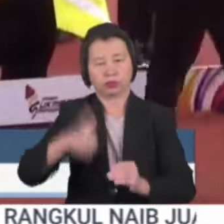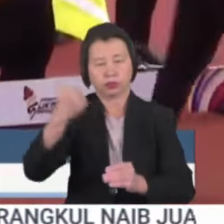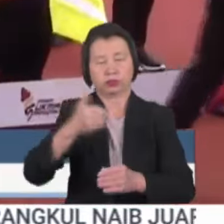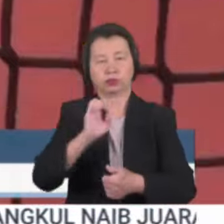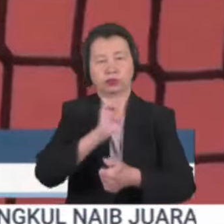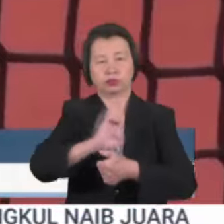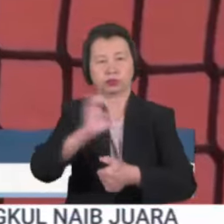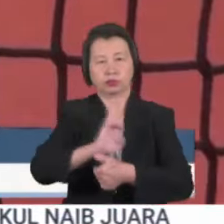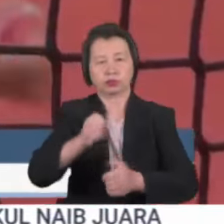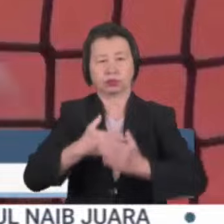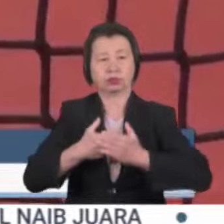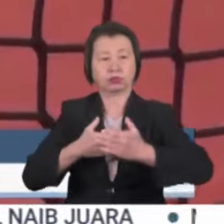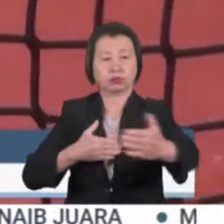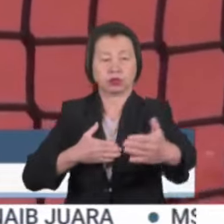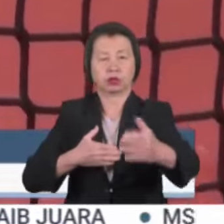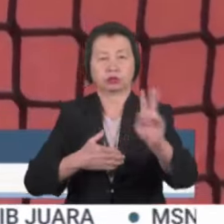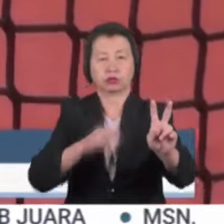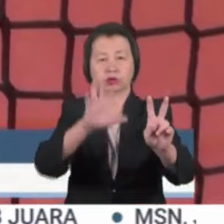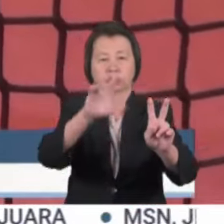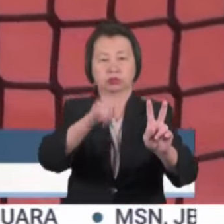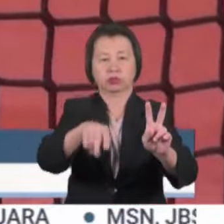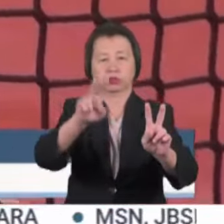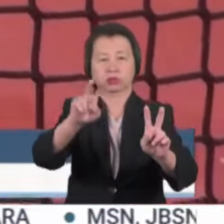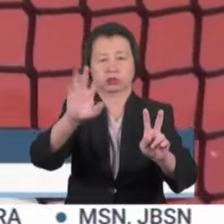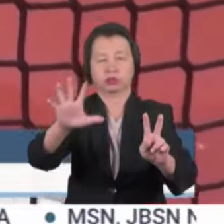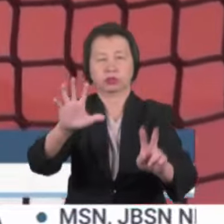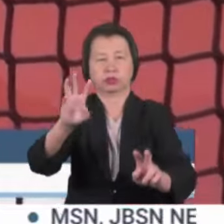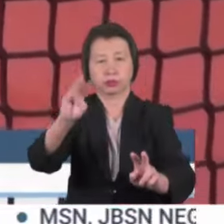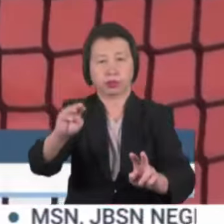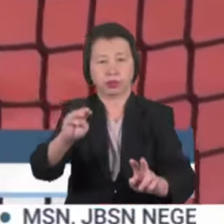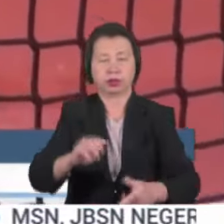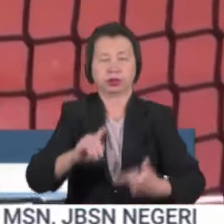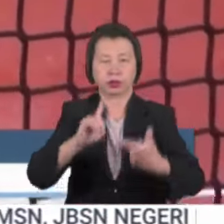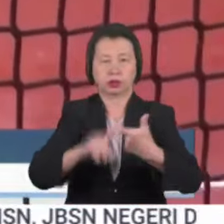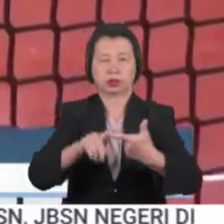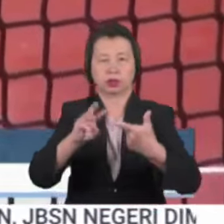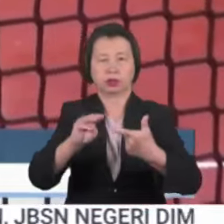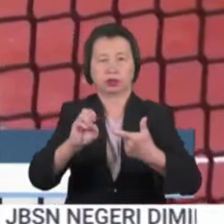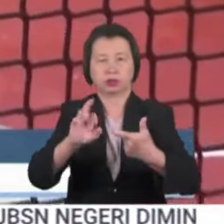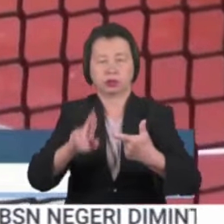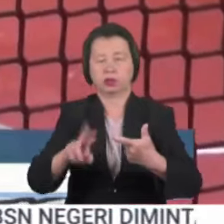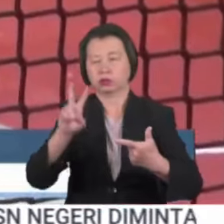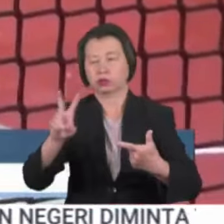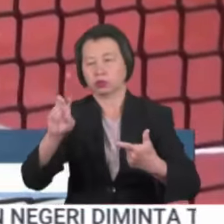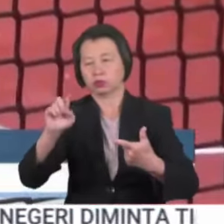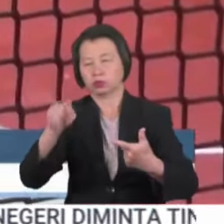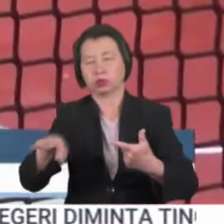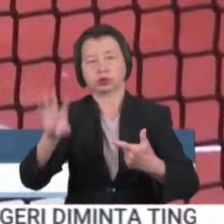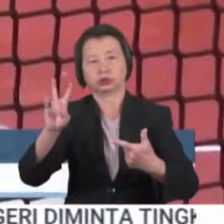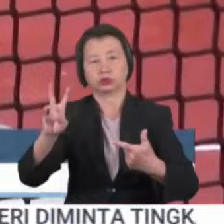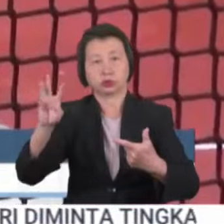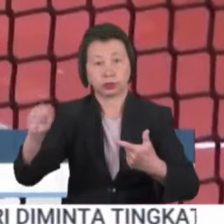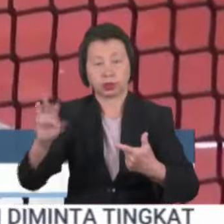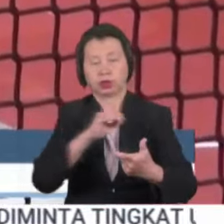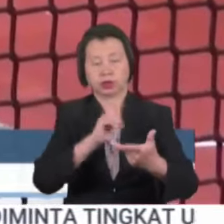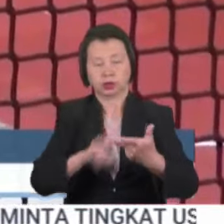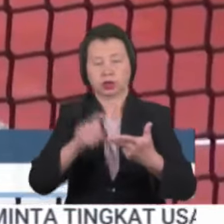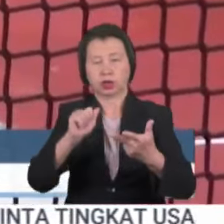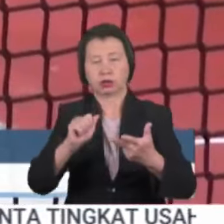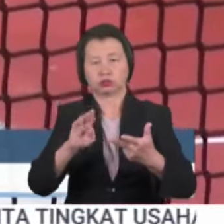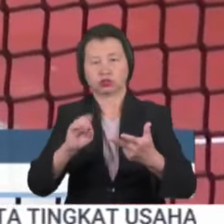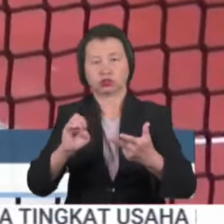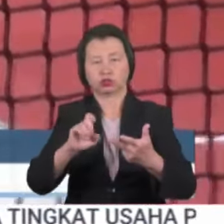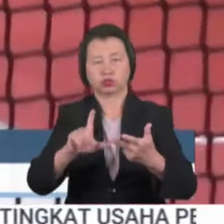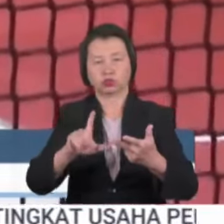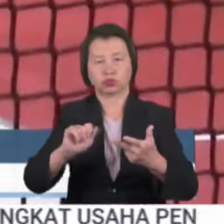emas dengan lemparan 25.52 meter, Tagman Mary 20.57 meter, manakala Abdullah